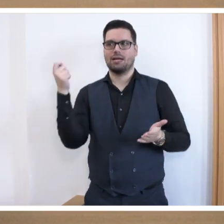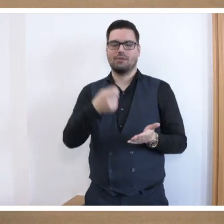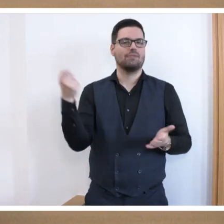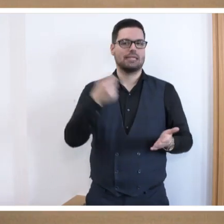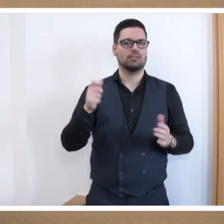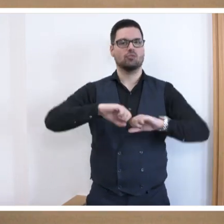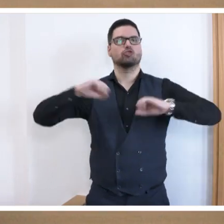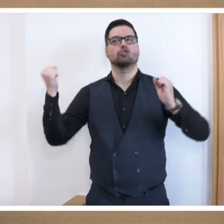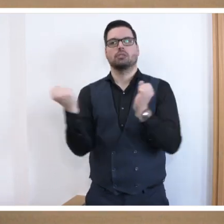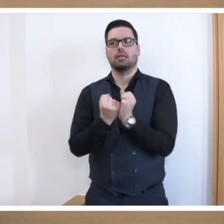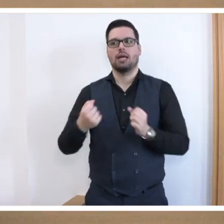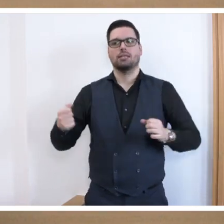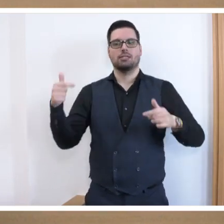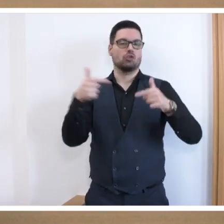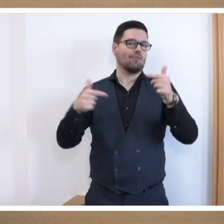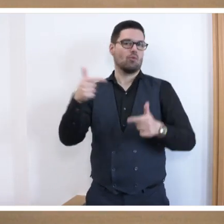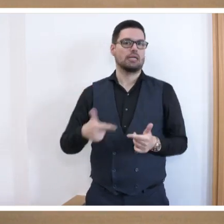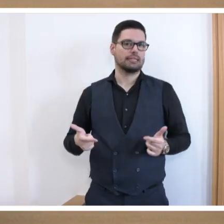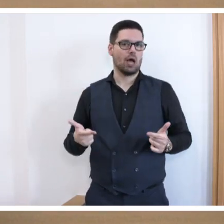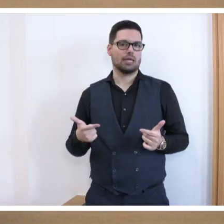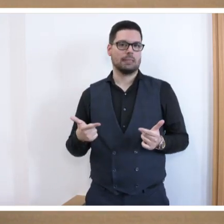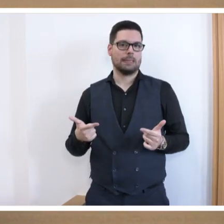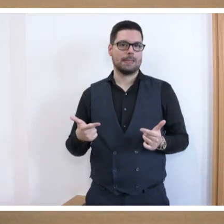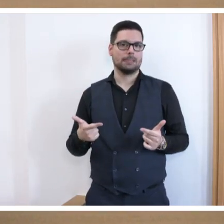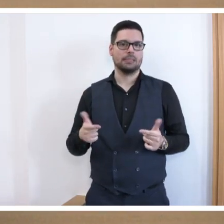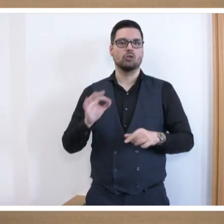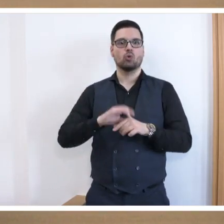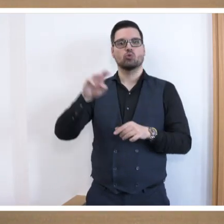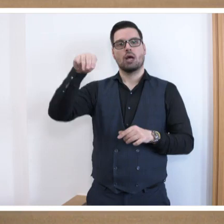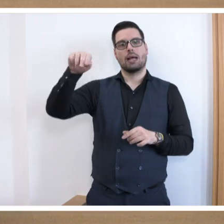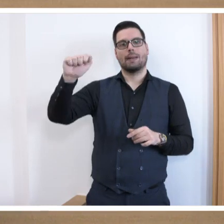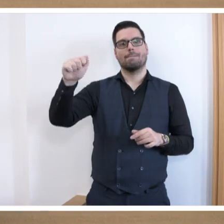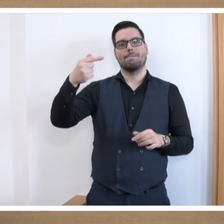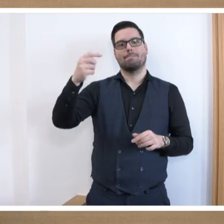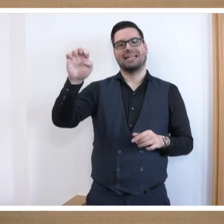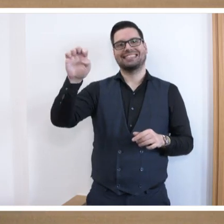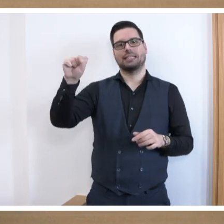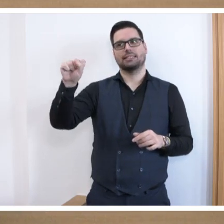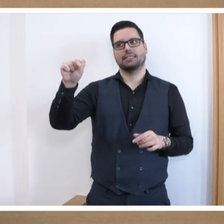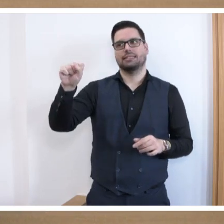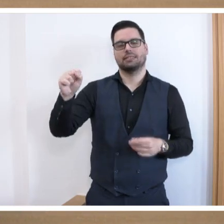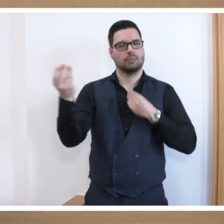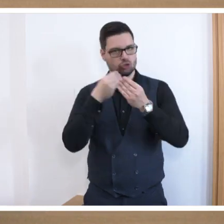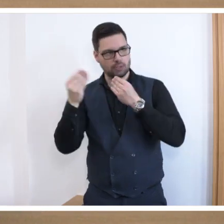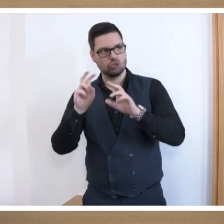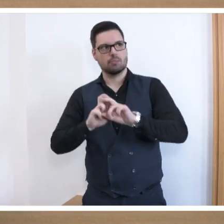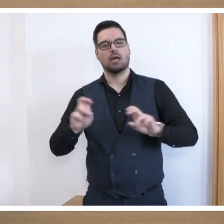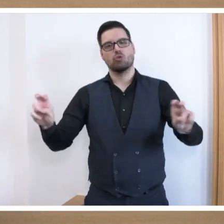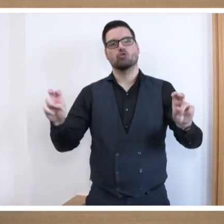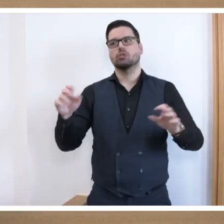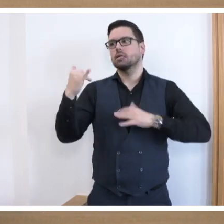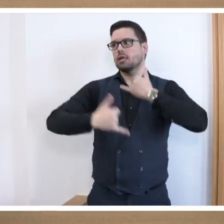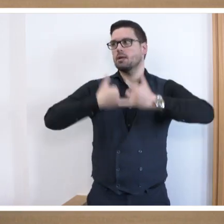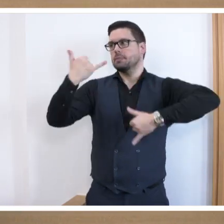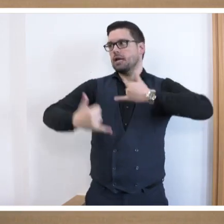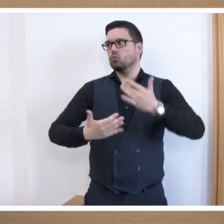Starkregenvorsorge und Hochwassermaßnahmen. Dr. Mattes hat uns beim Gespräch im Ausschuss in diesem Januar